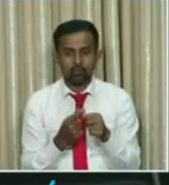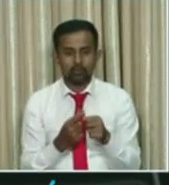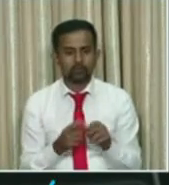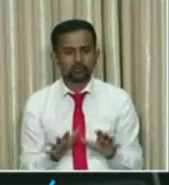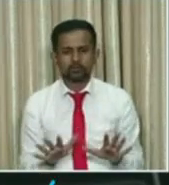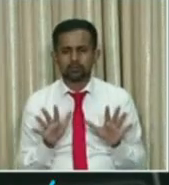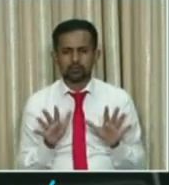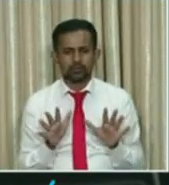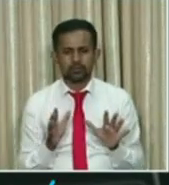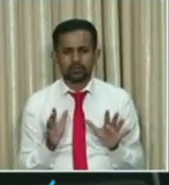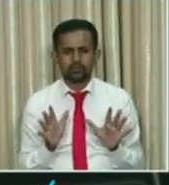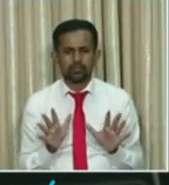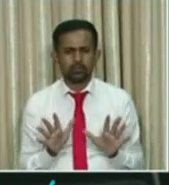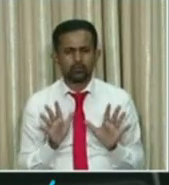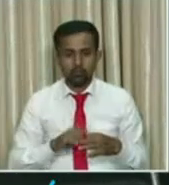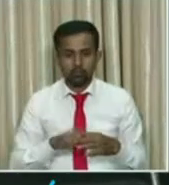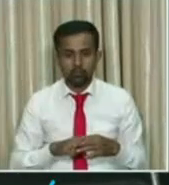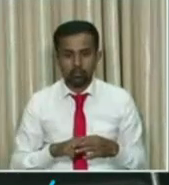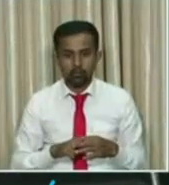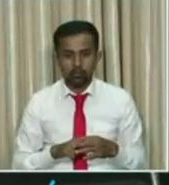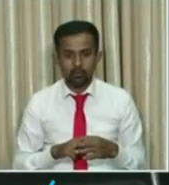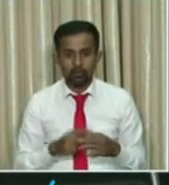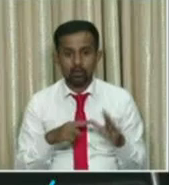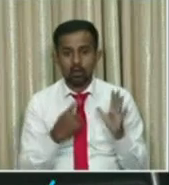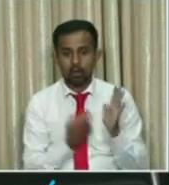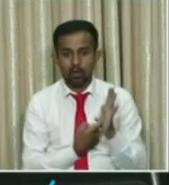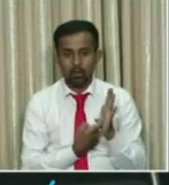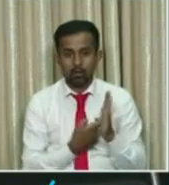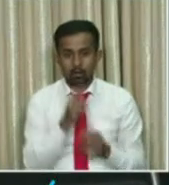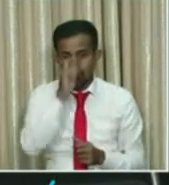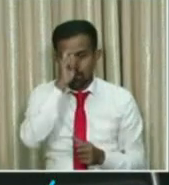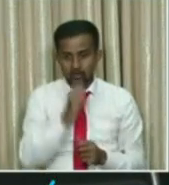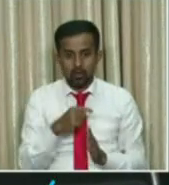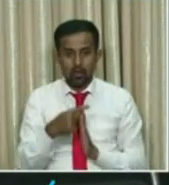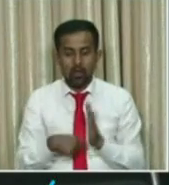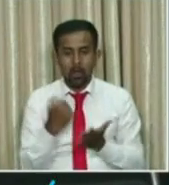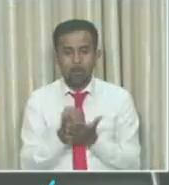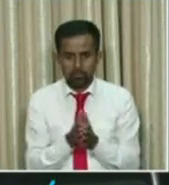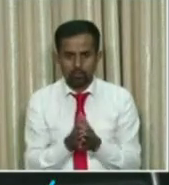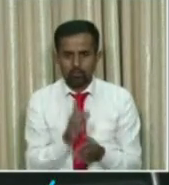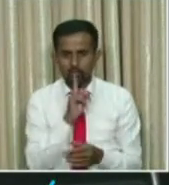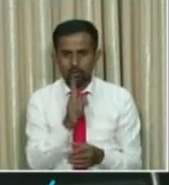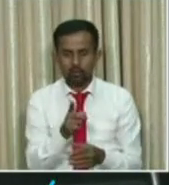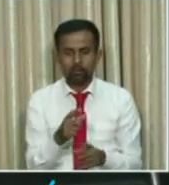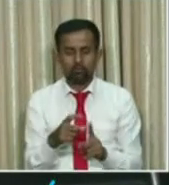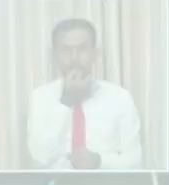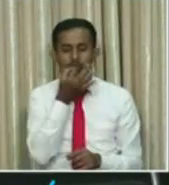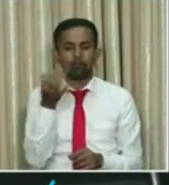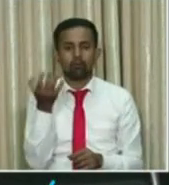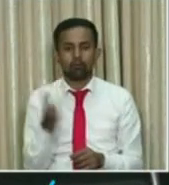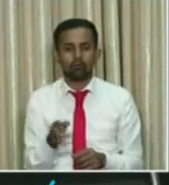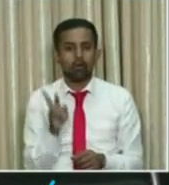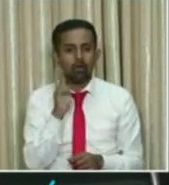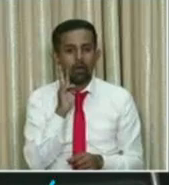වෙන්නේ නැහැ. එතුමා දෙන මේ තුන්වෙනි පිළිතුර පිළිබඳව අර්ජුන මහේන්ද්‍රන් මහතා ශ්‍රී ලංකා මහ බැංකුව අධිපති තනතුර පත් කිරීම බරපතල චෝදනාවක් තිබුණා.